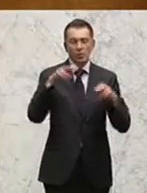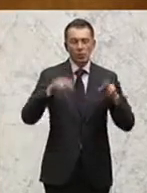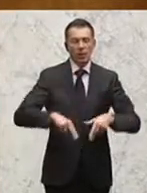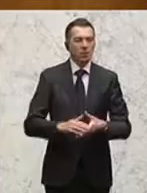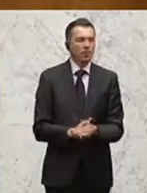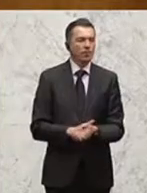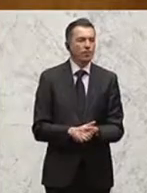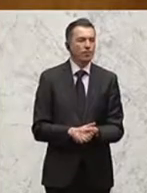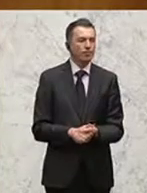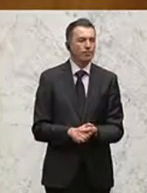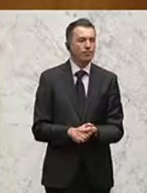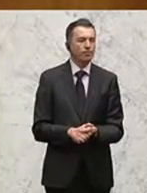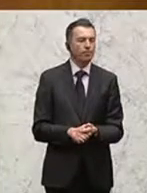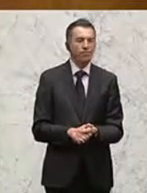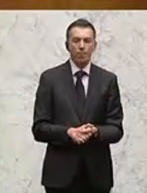Menschenrechte.